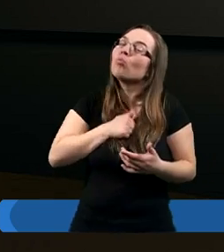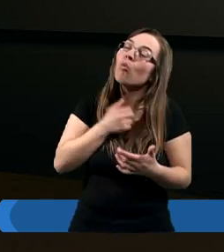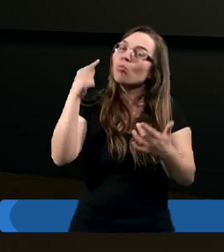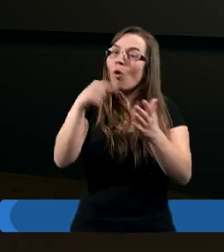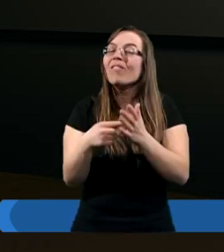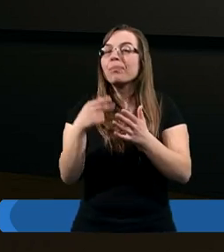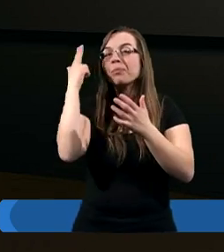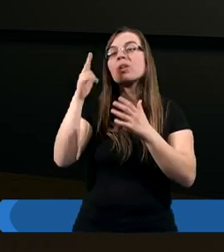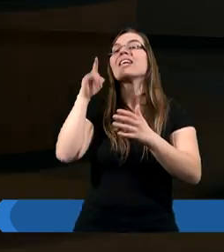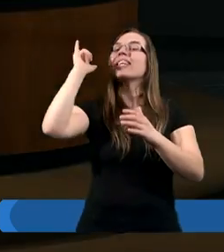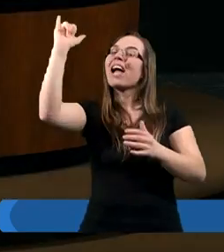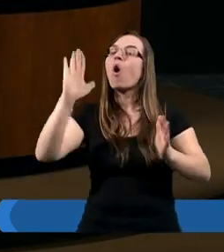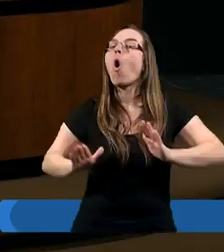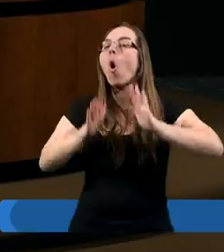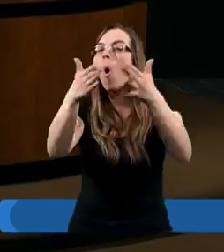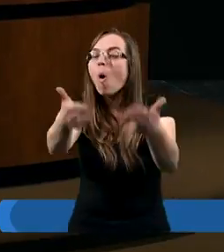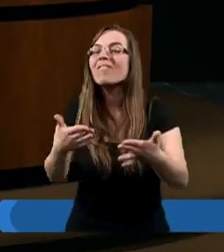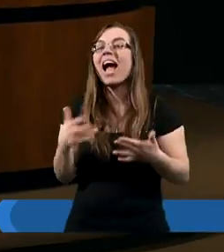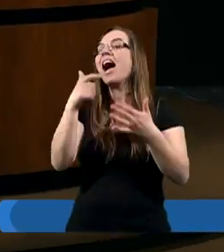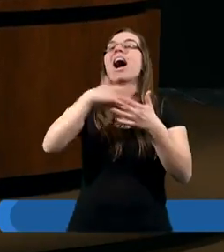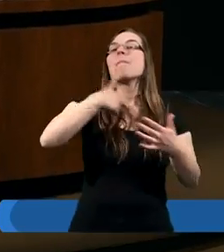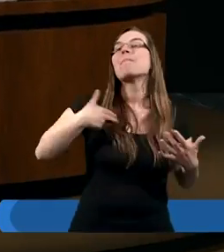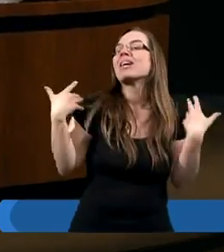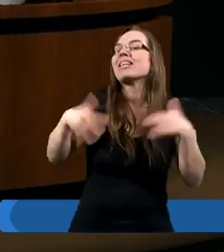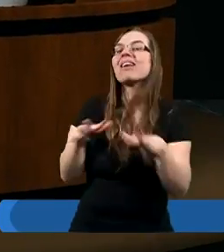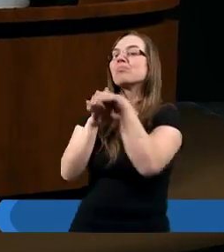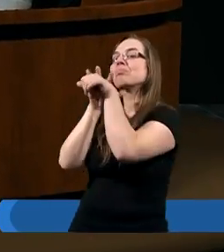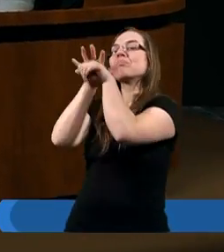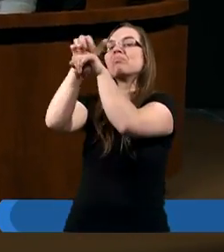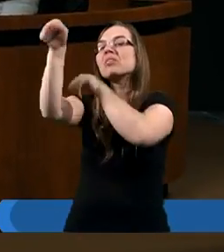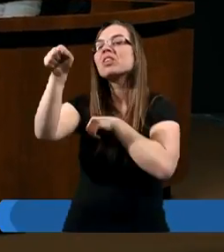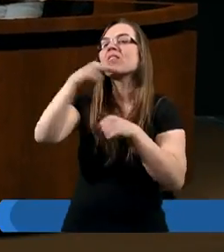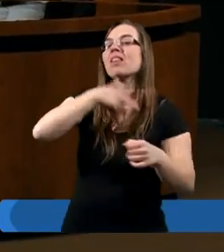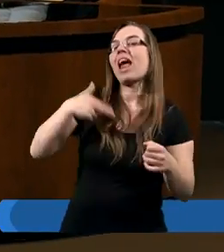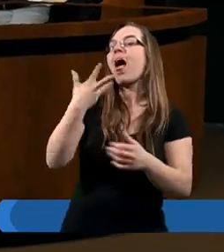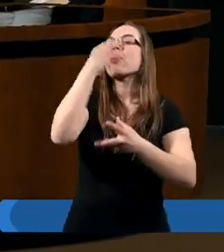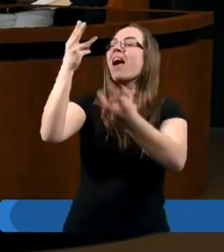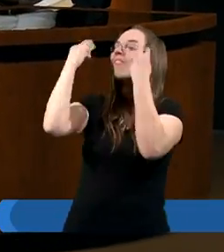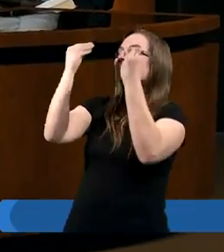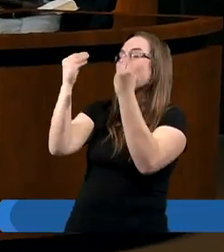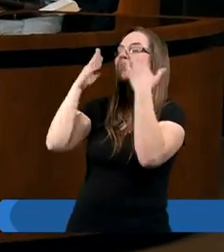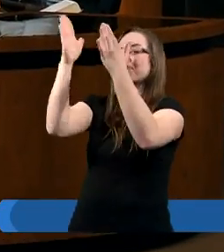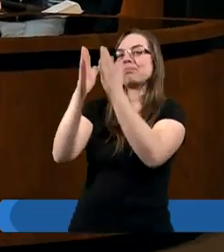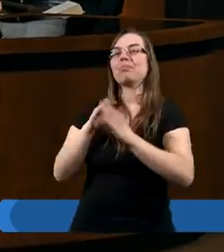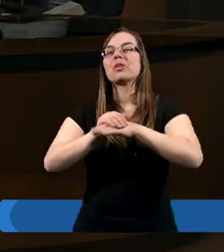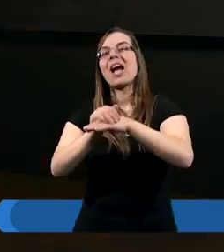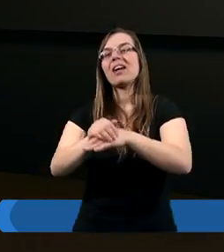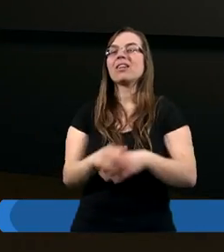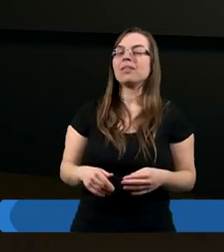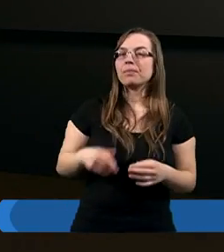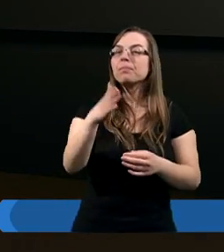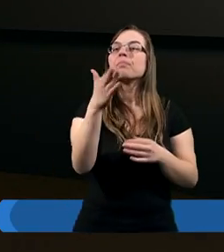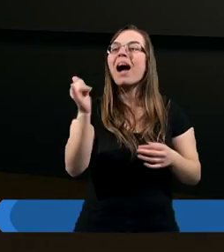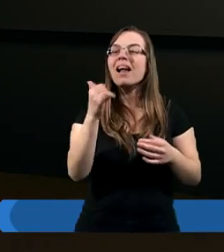Jego ofiara i to, że nie chcemy wyrządzać przykrości naszemu najwspanialszemu przyjacielowi. Proszę,